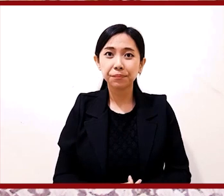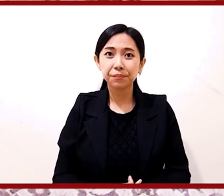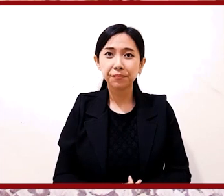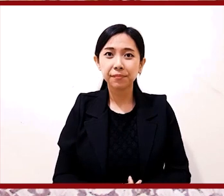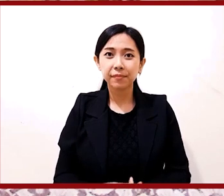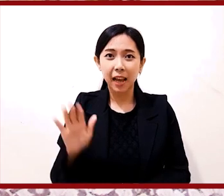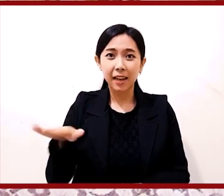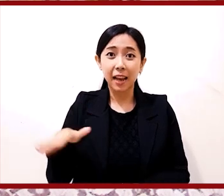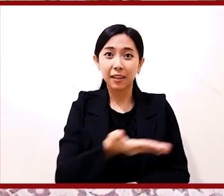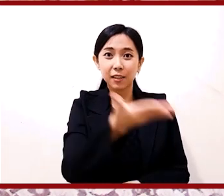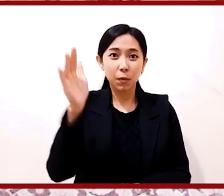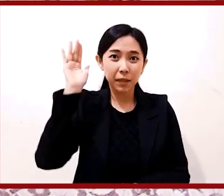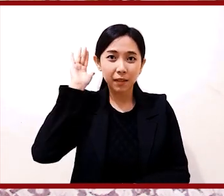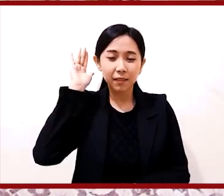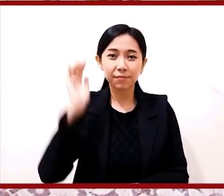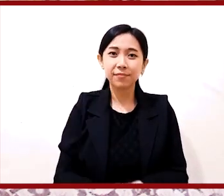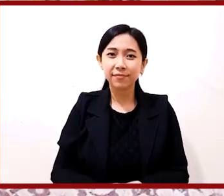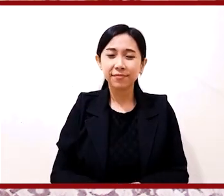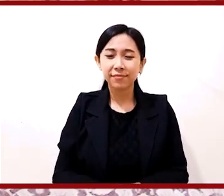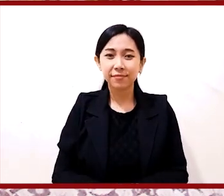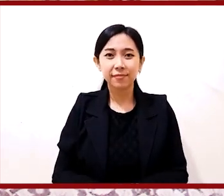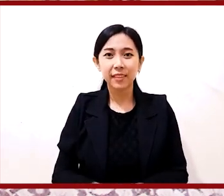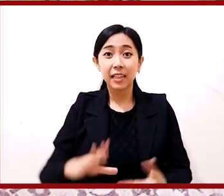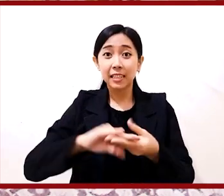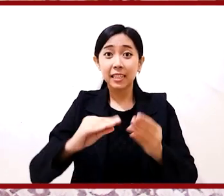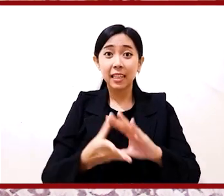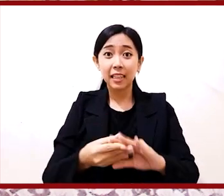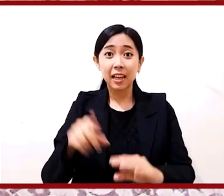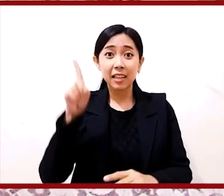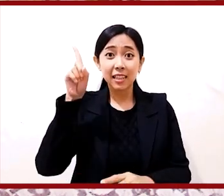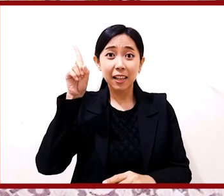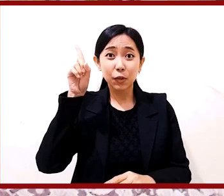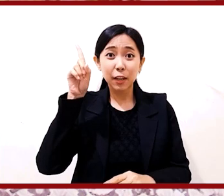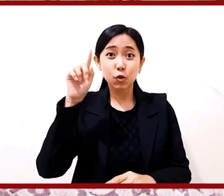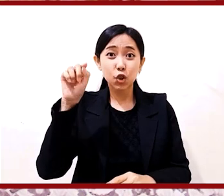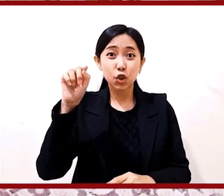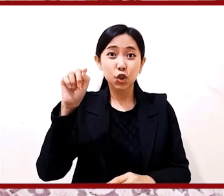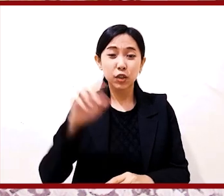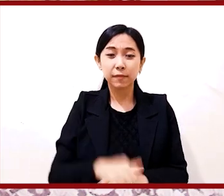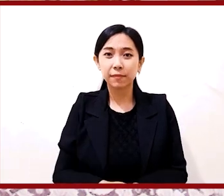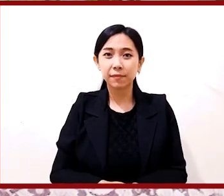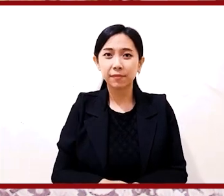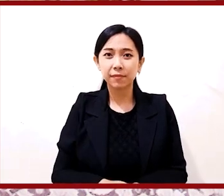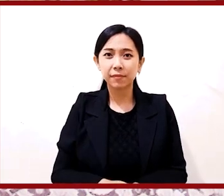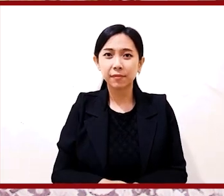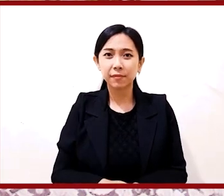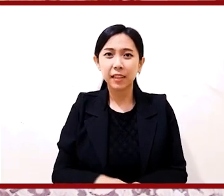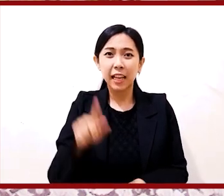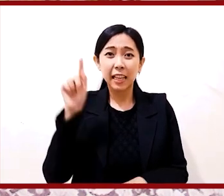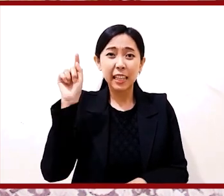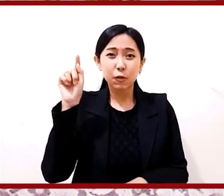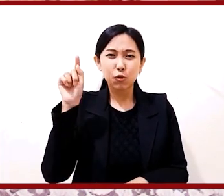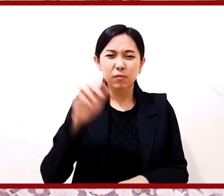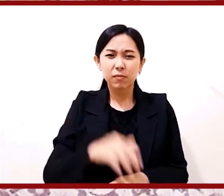Saudara-saudara, adik-adik mungkin pernah mendengar cerita tentang seekor tikus kecil yang takut sekali